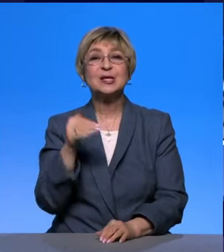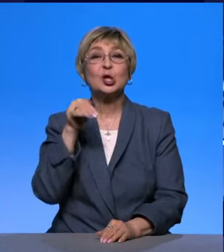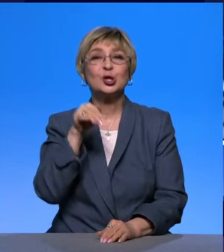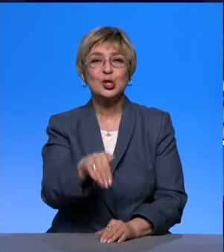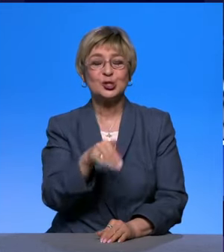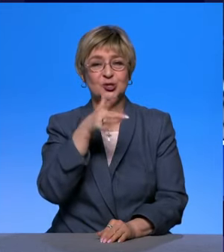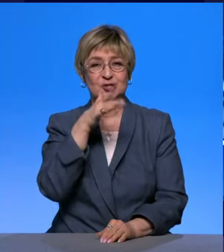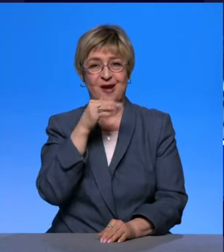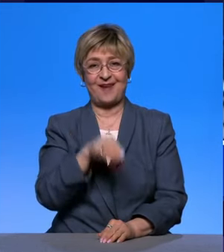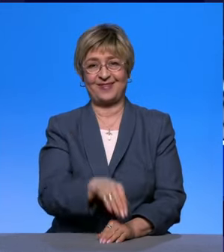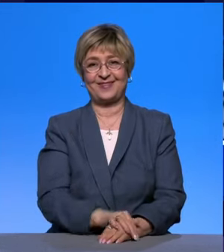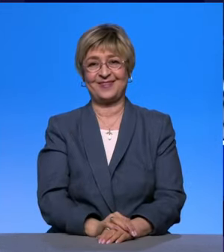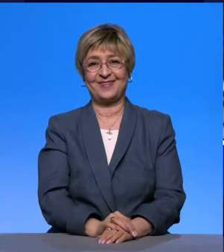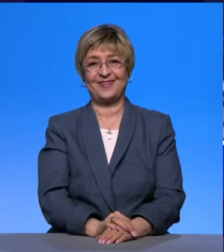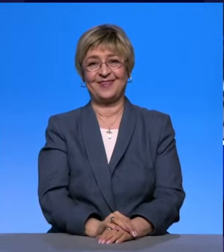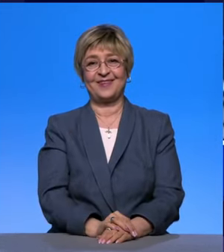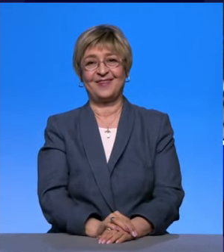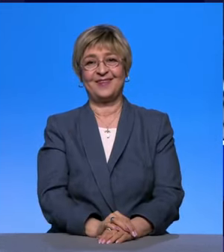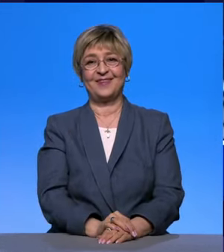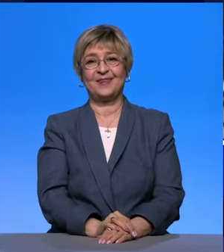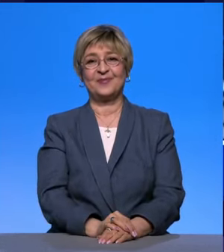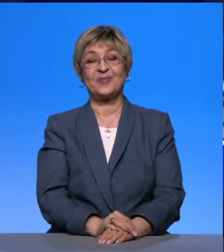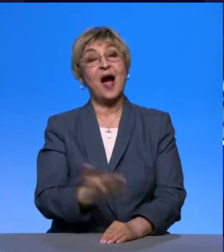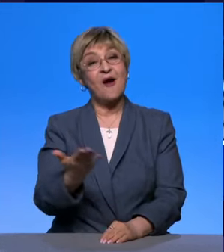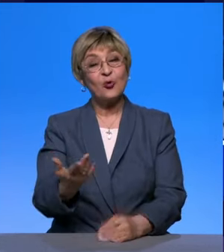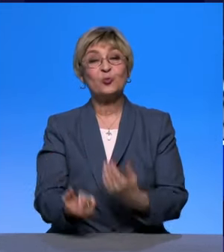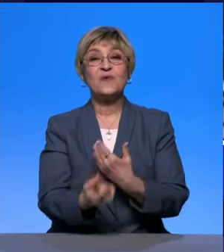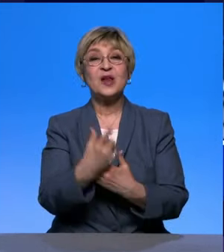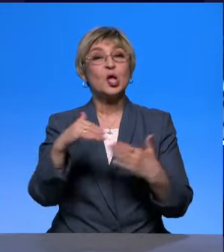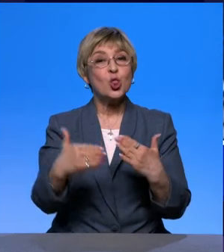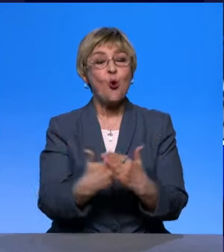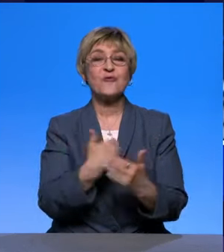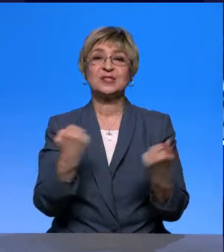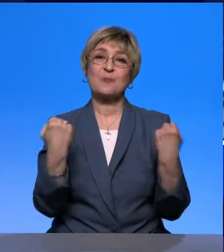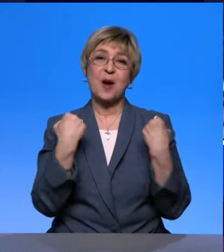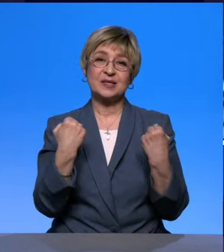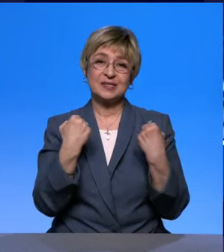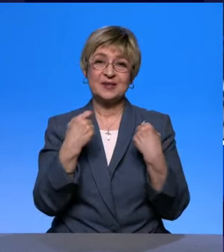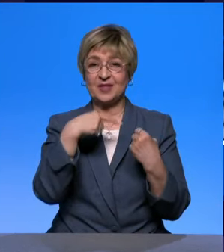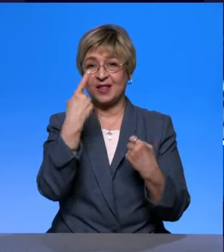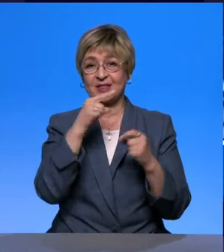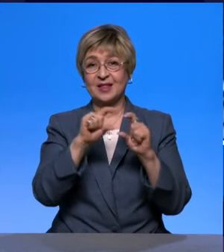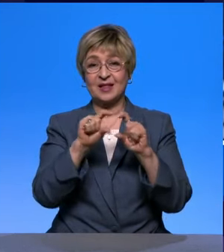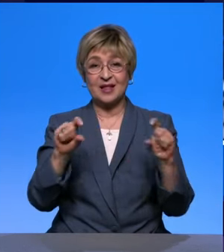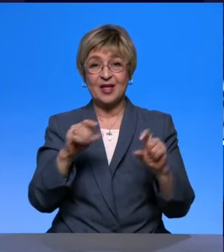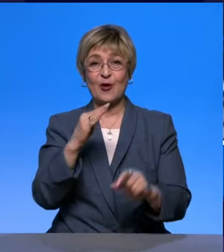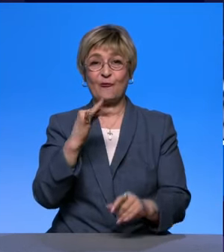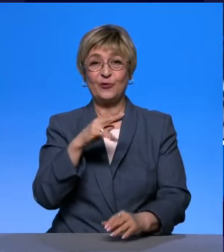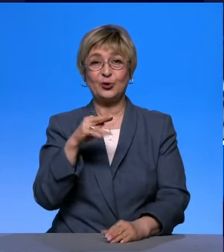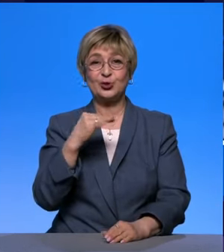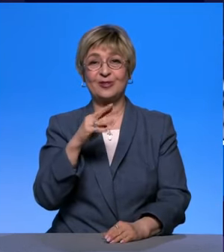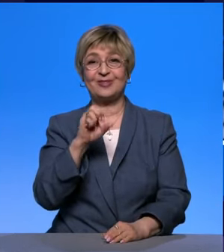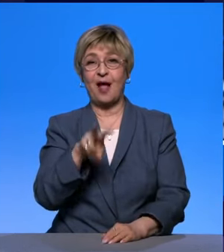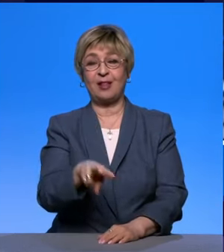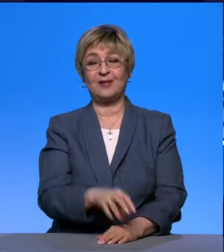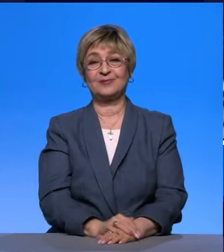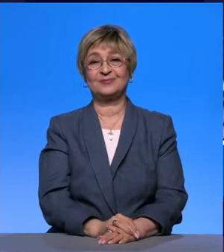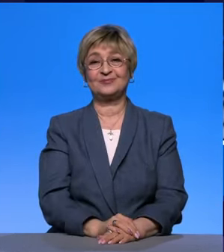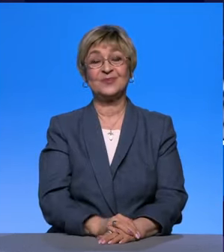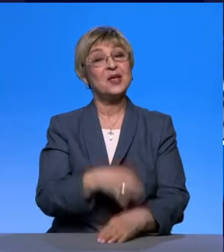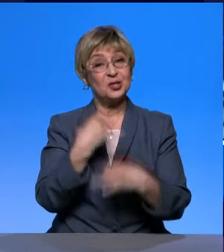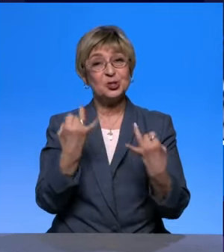наблюдаете за рождением, собственно, новой, так сказать, спортивной терминологии, спортивных дисциплин новых. Это интересный опыт.